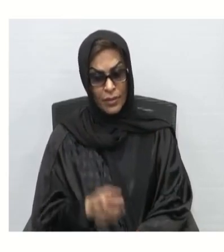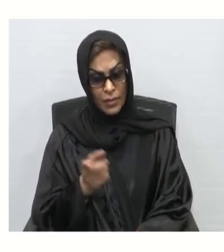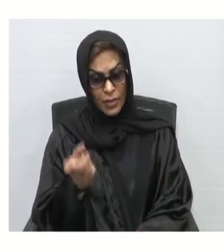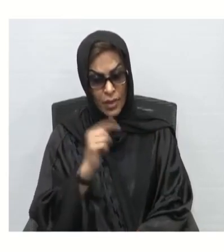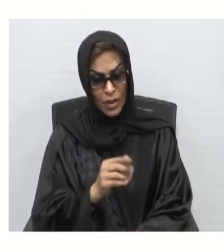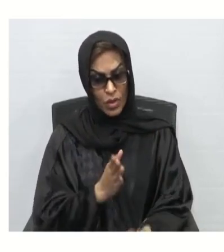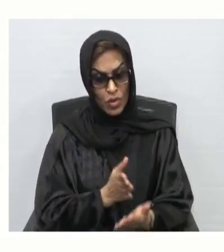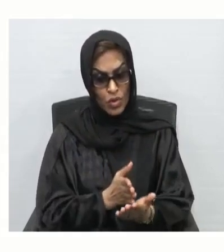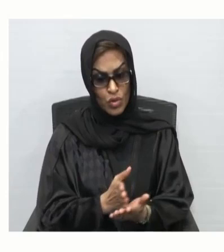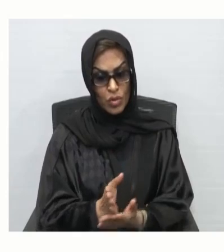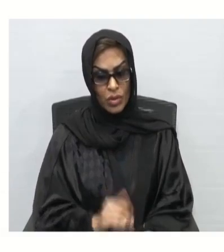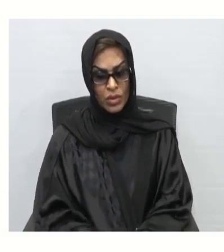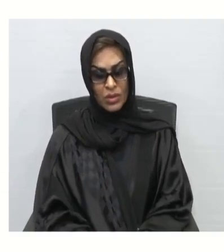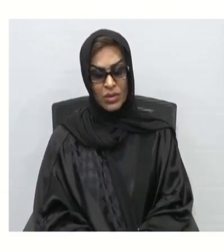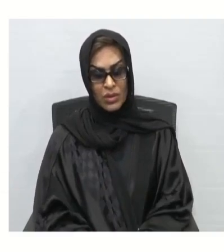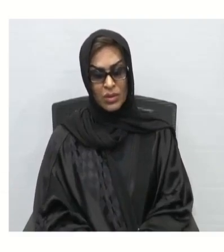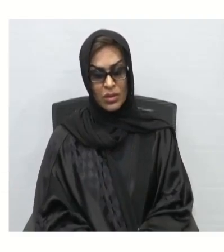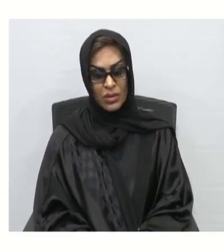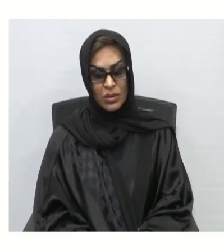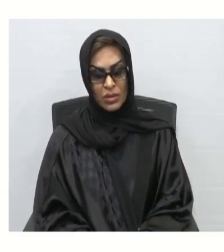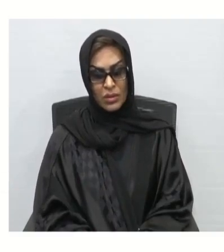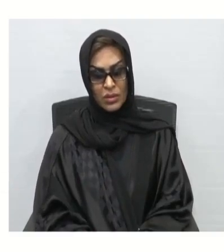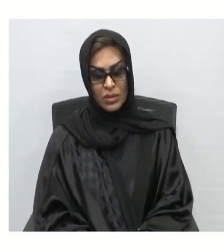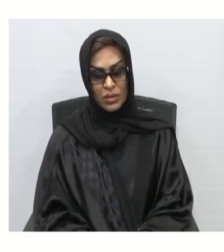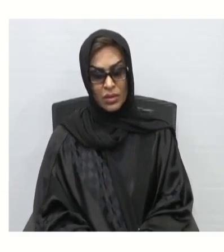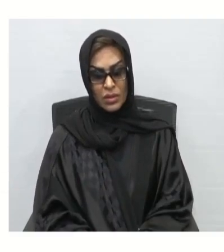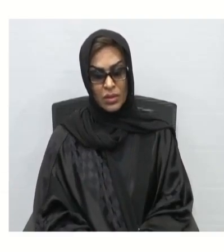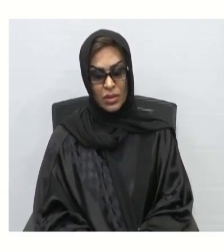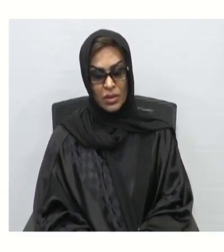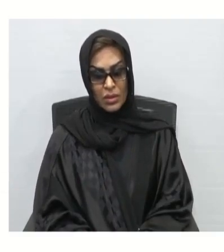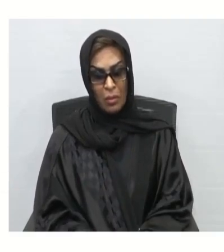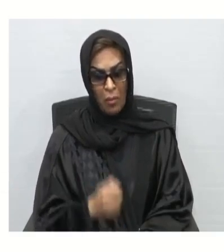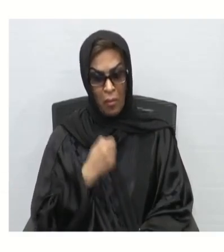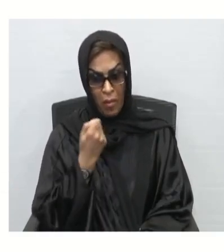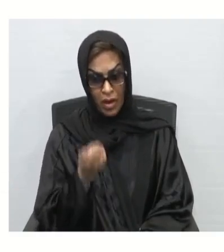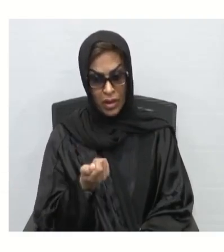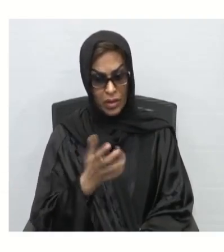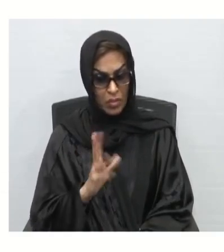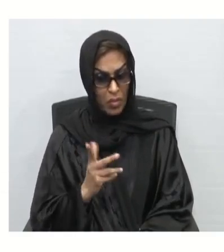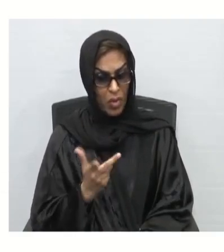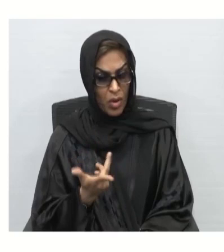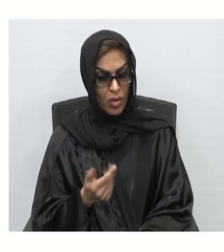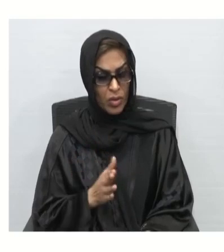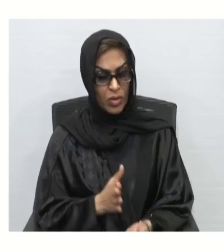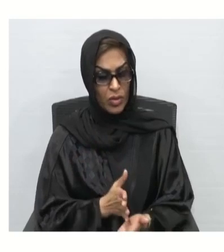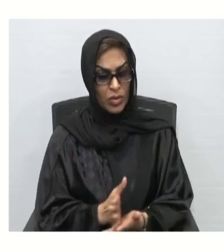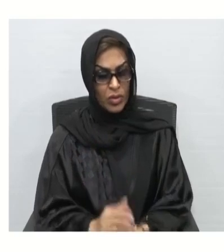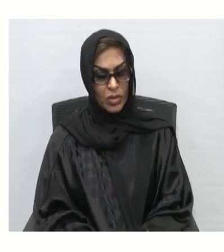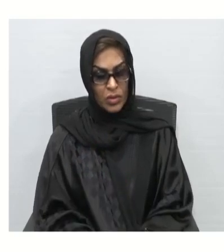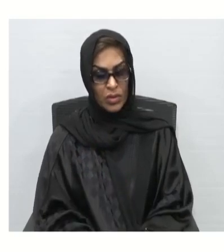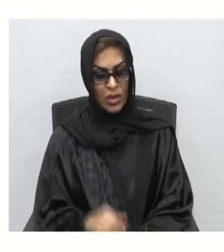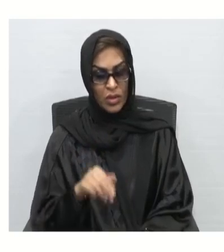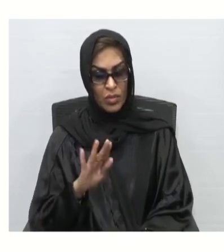السلوك الشرائي للشخصيات الاتيه ما هو السلوك الشرائي للبخيل ما هو سلوك الشرائي للمسرف